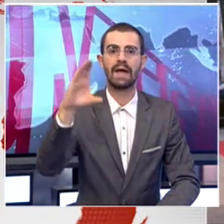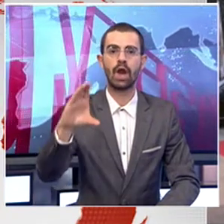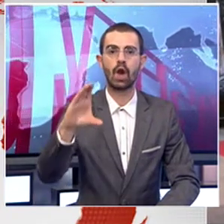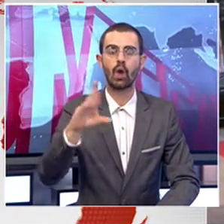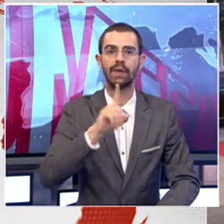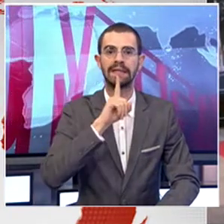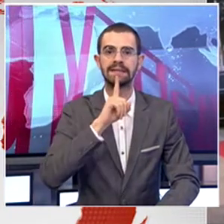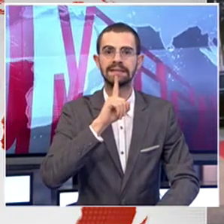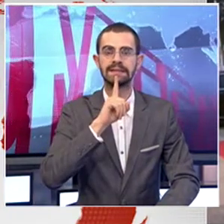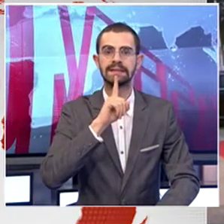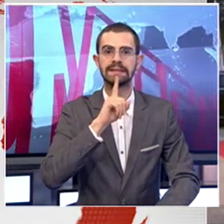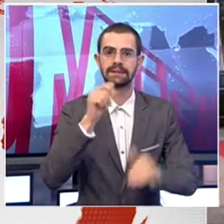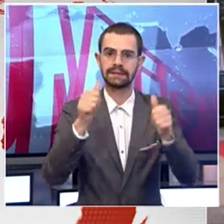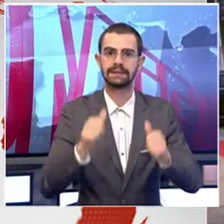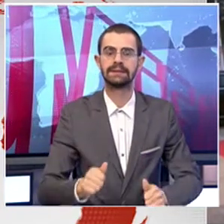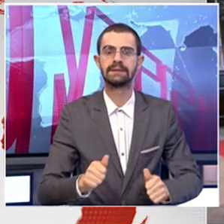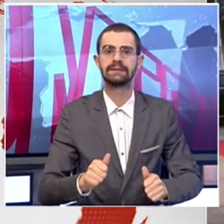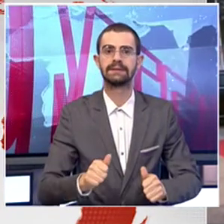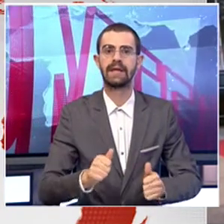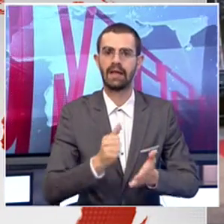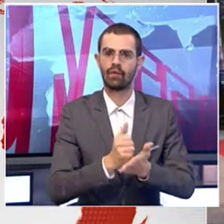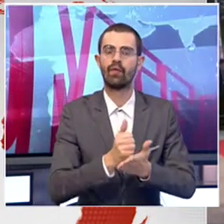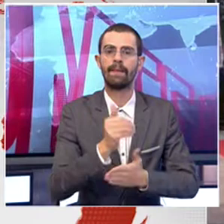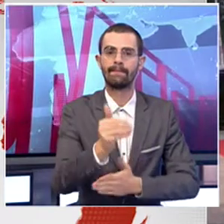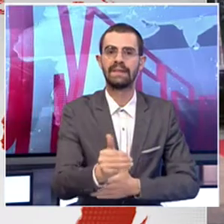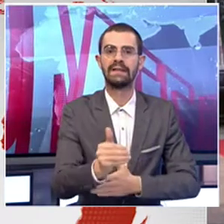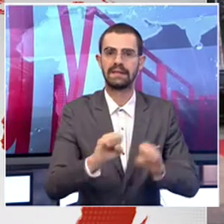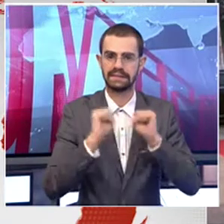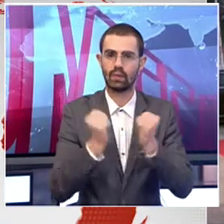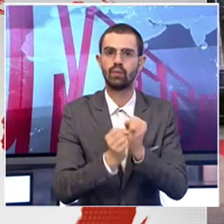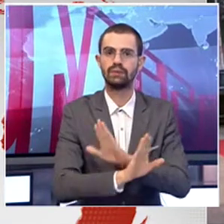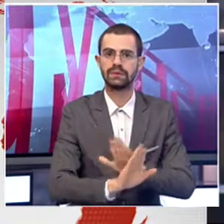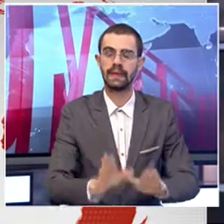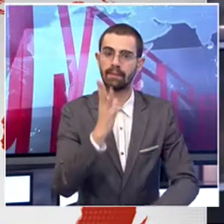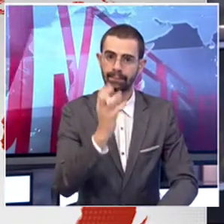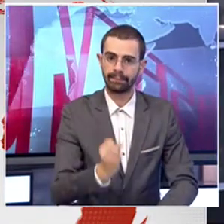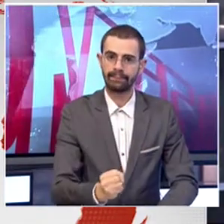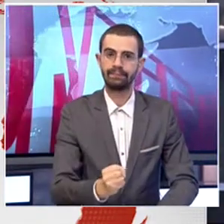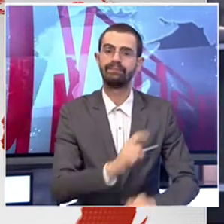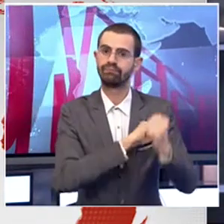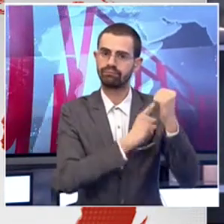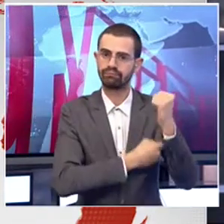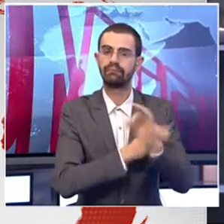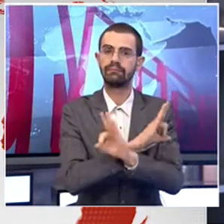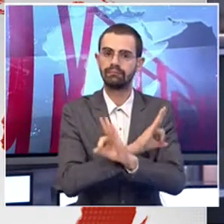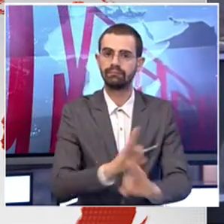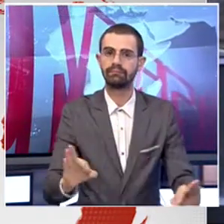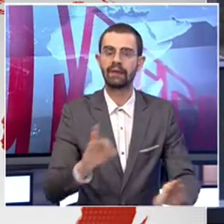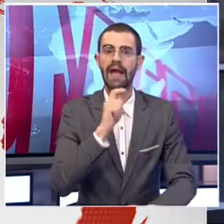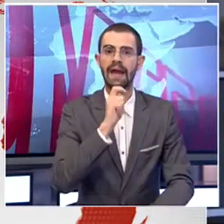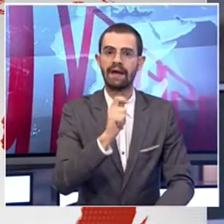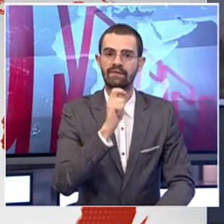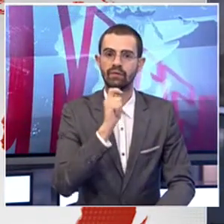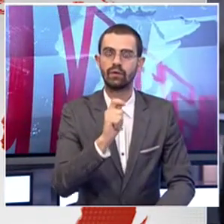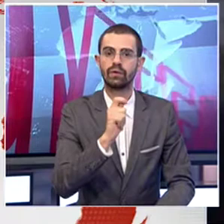θα εκδοθεί μετά το πέρας της Συνόδου, υπάρχουν ισχυρές και ξεκάθαρες αναφορές